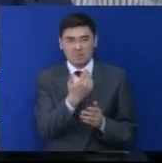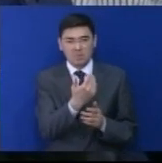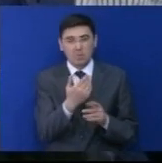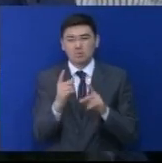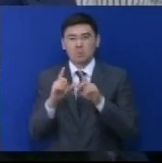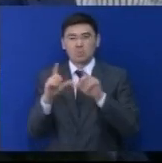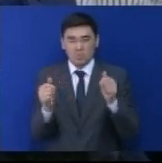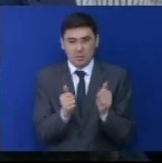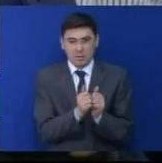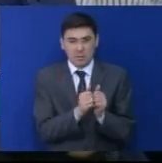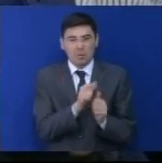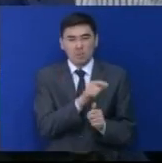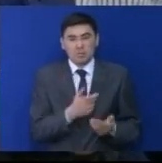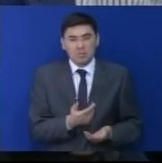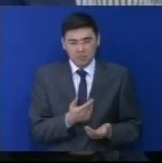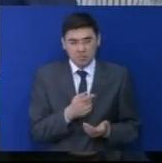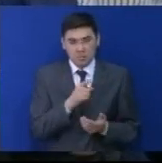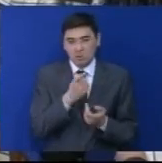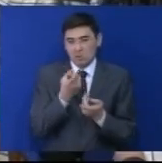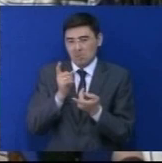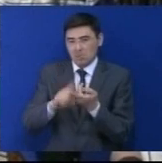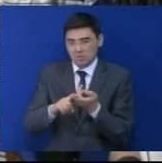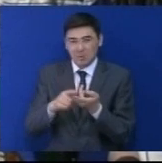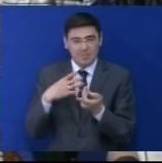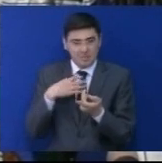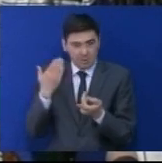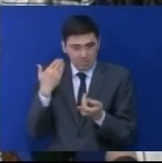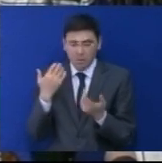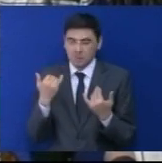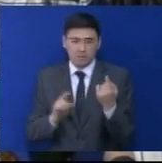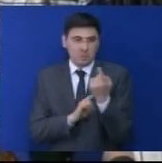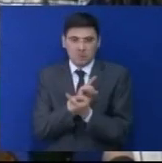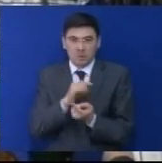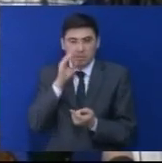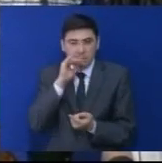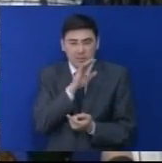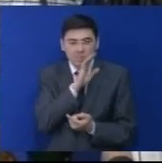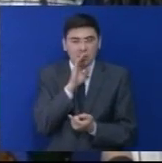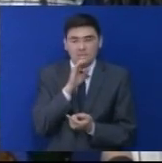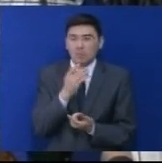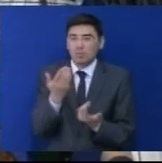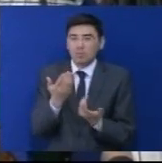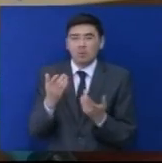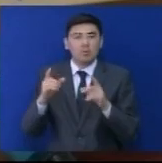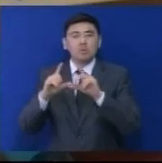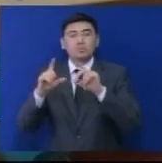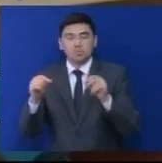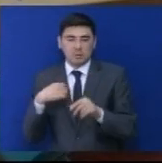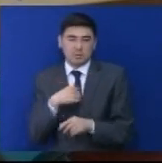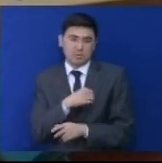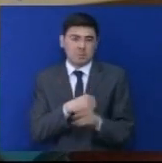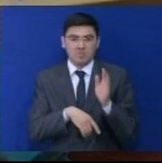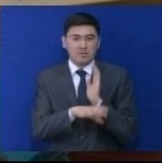данным учебным заведением, отменяются. Теперь родители имеют право выбирать ту или иную школу по своему желанию. Вы